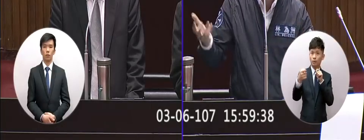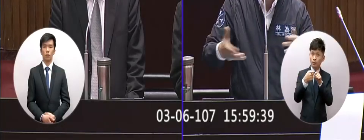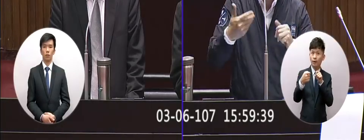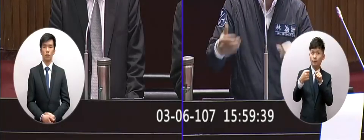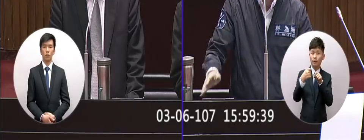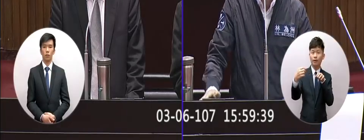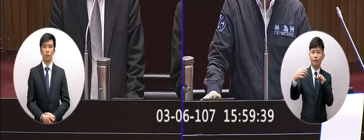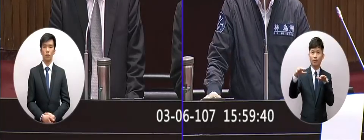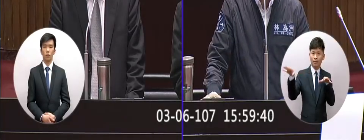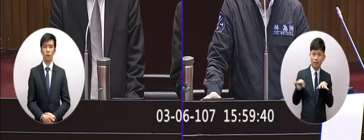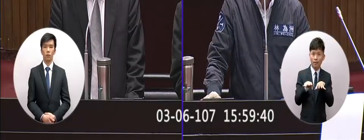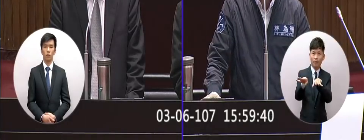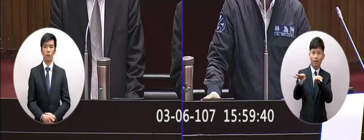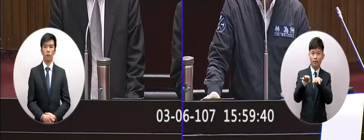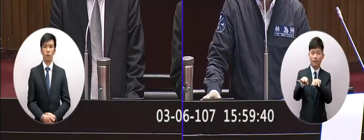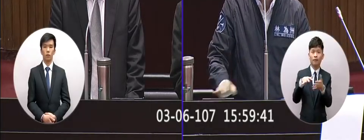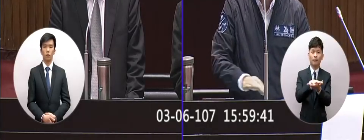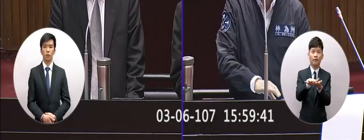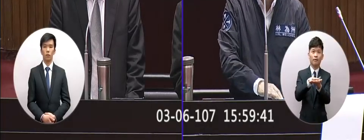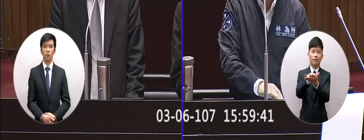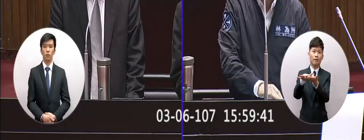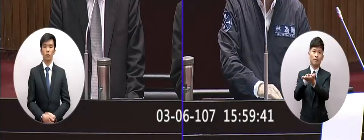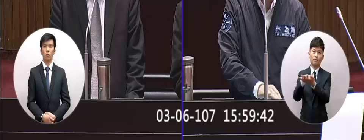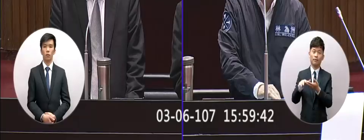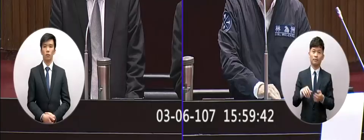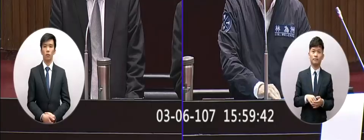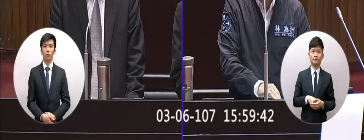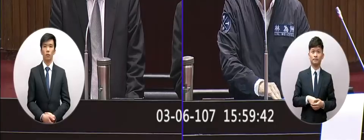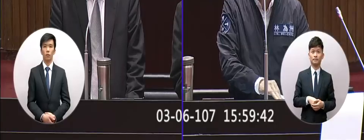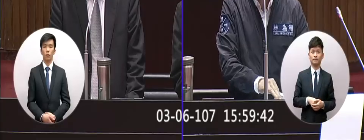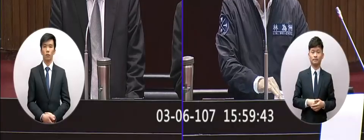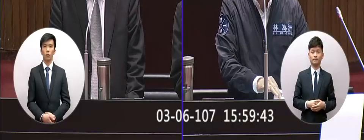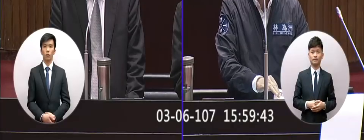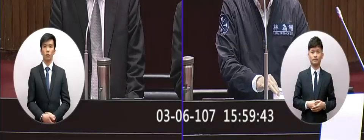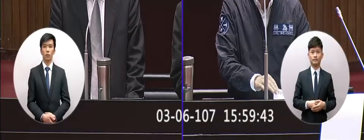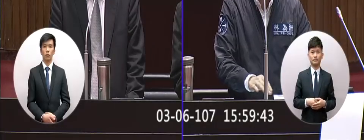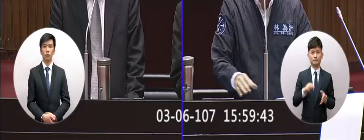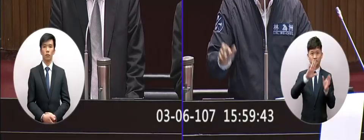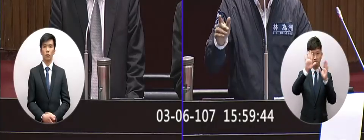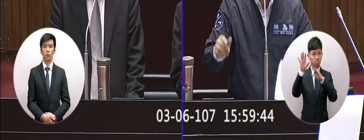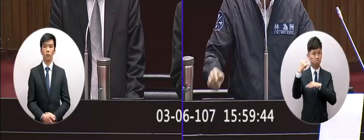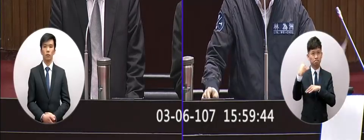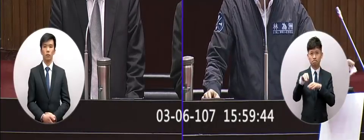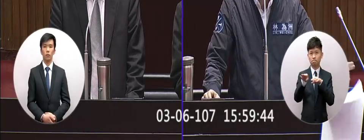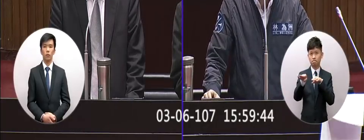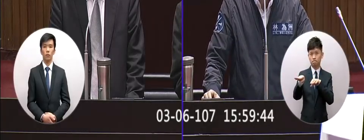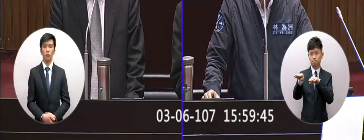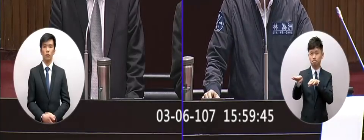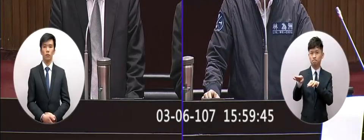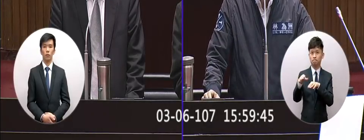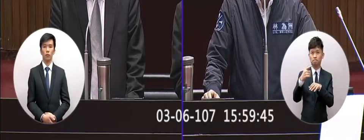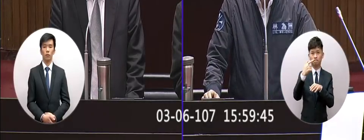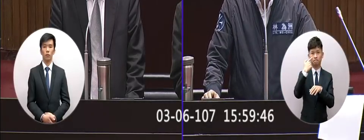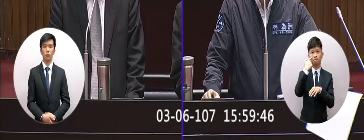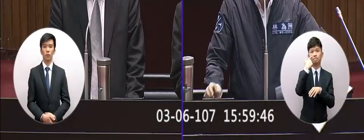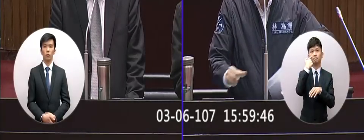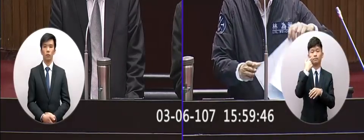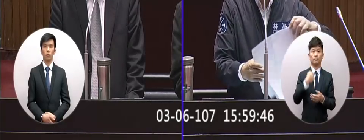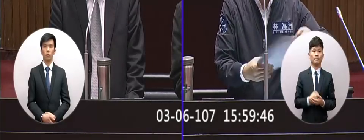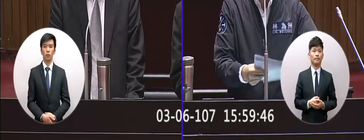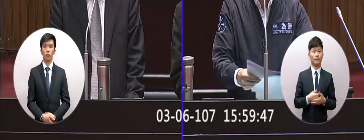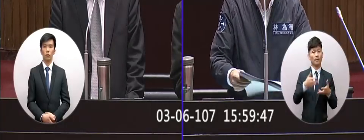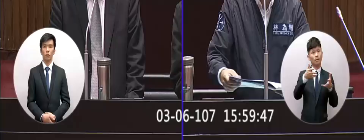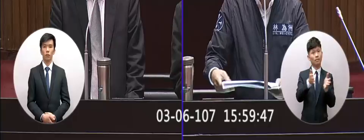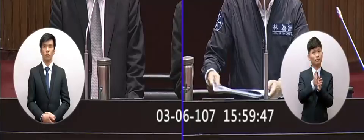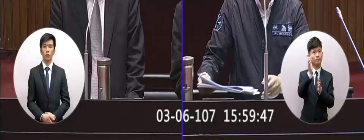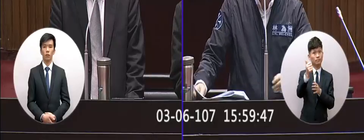的就交杂在一起，所以它的这个交通运输的状况更糟糕了再下一页。好，部